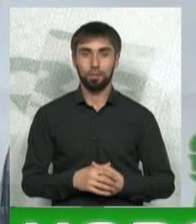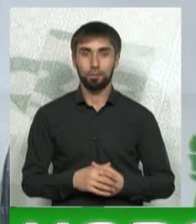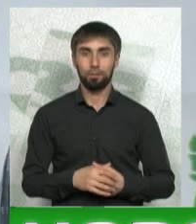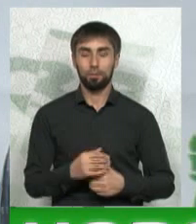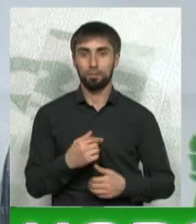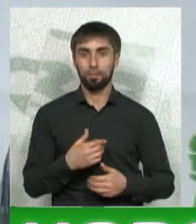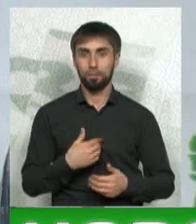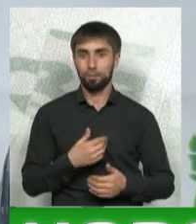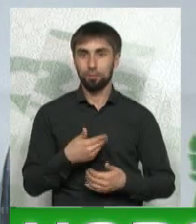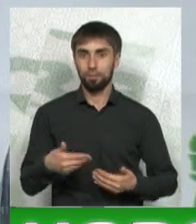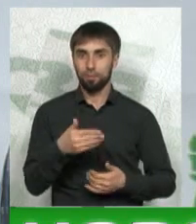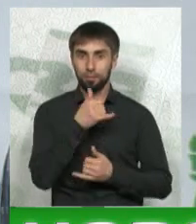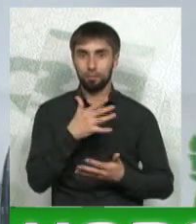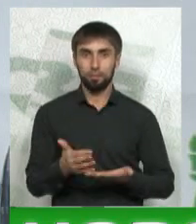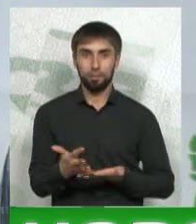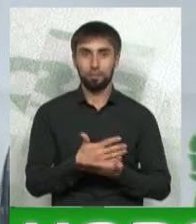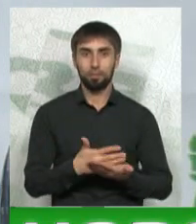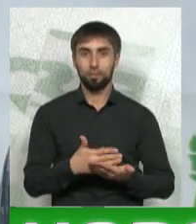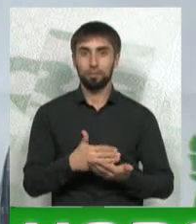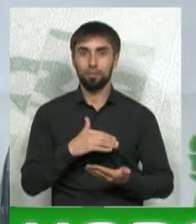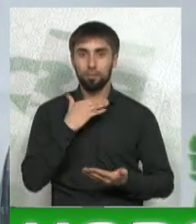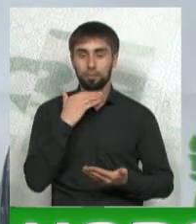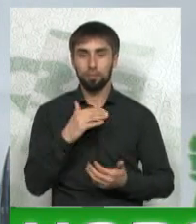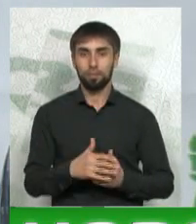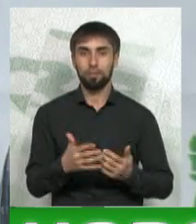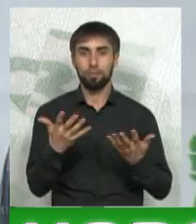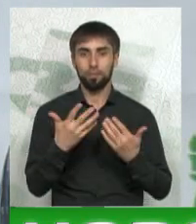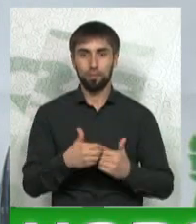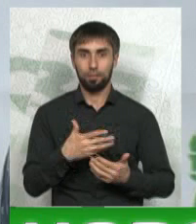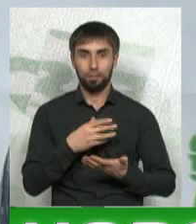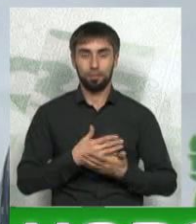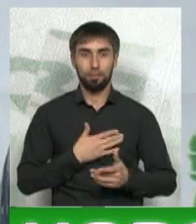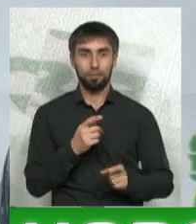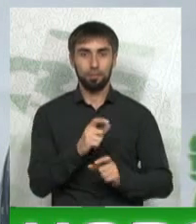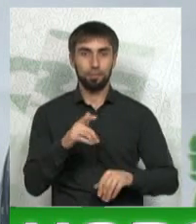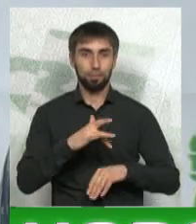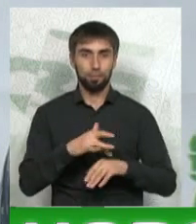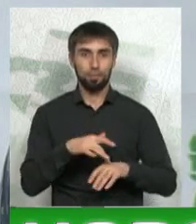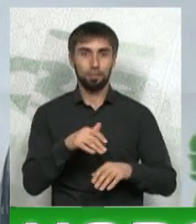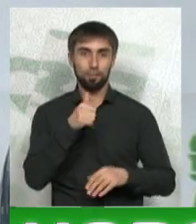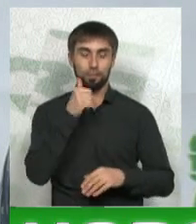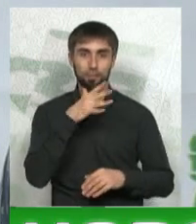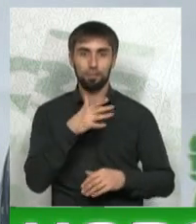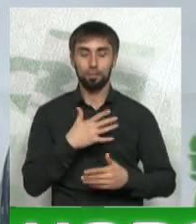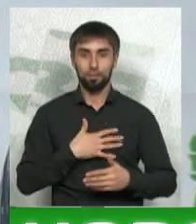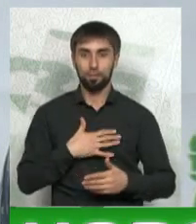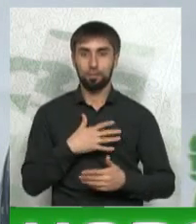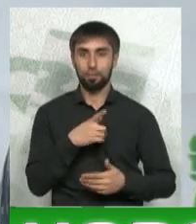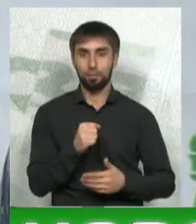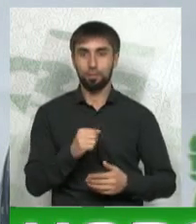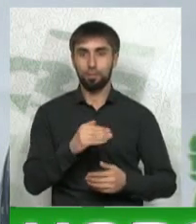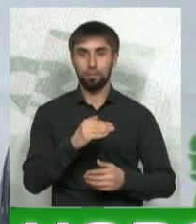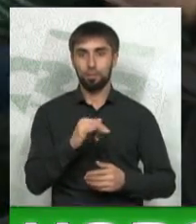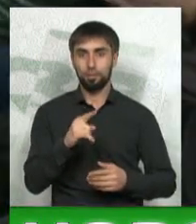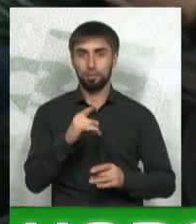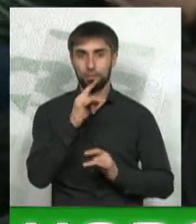мы не могли собрать достаточно, значит, количество наших граждан, болельщиков, которые переживают за физическую